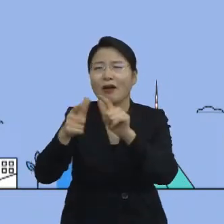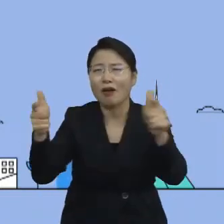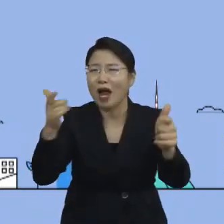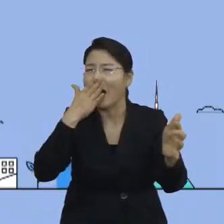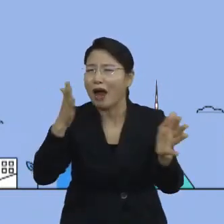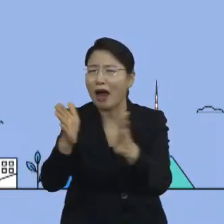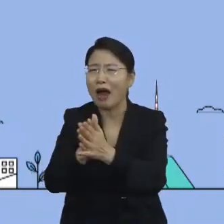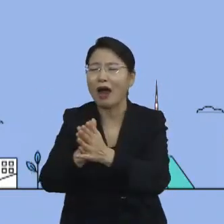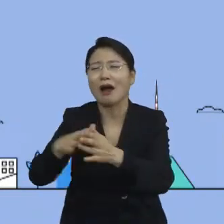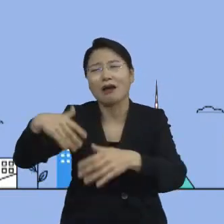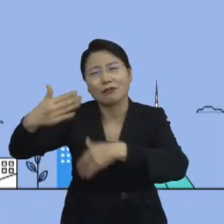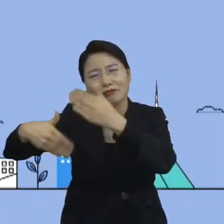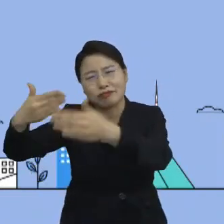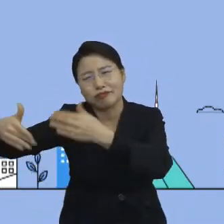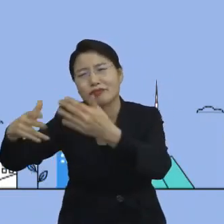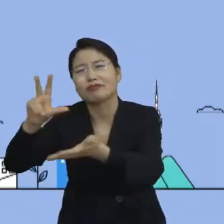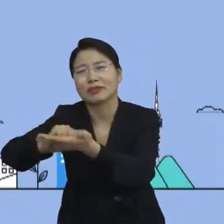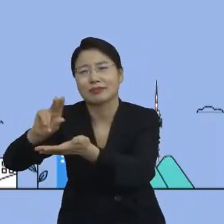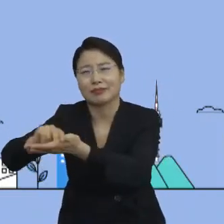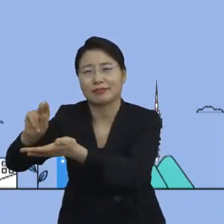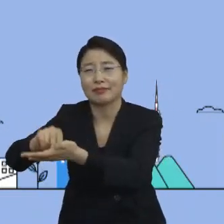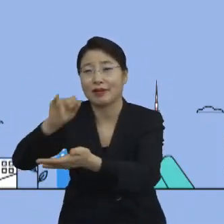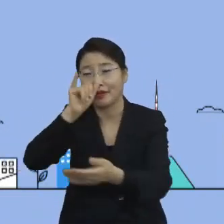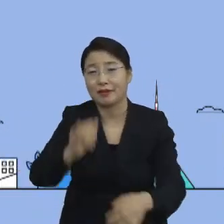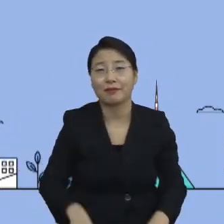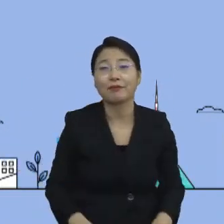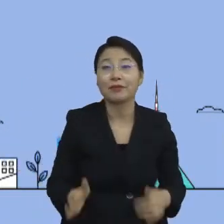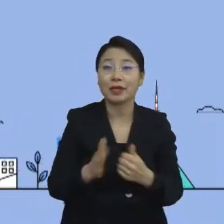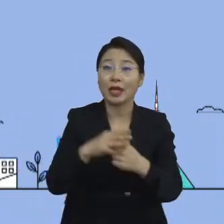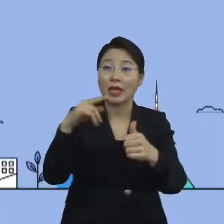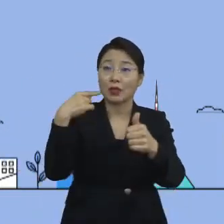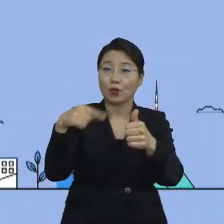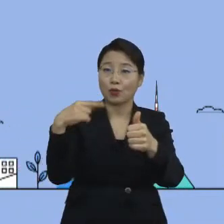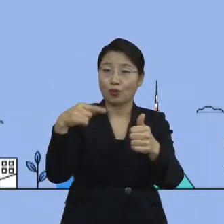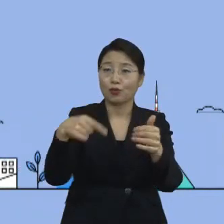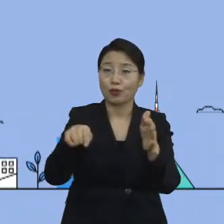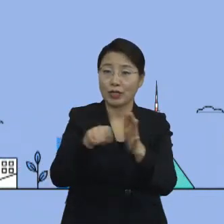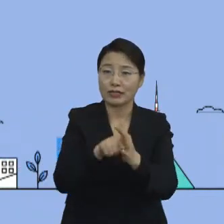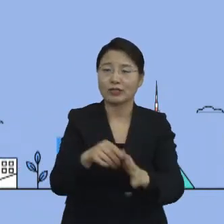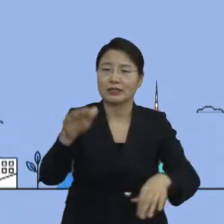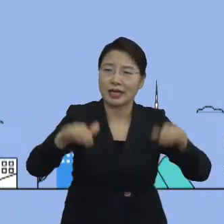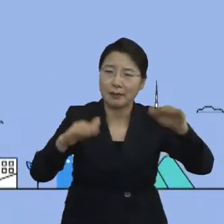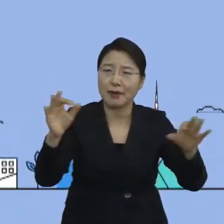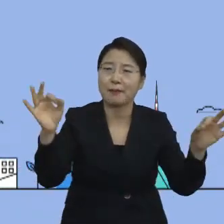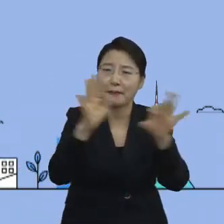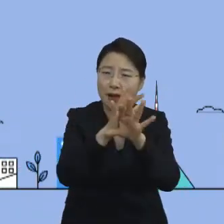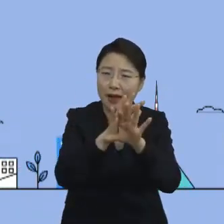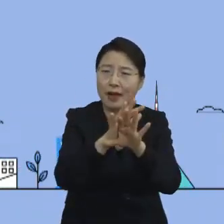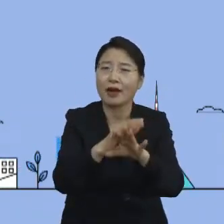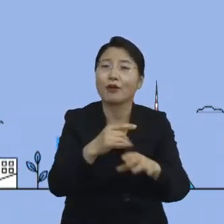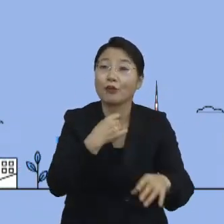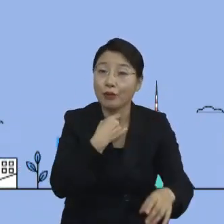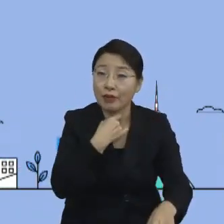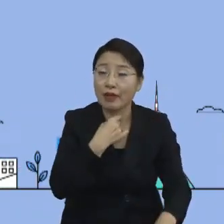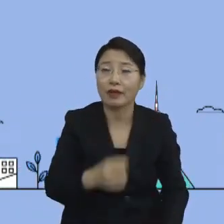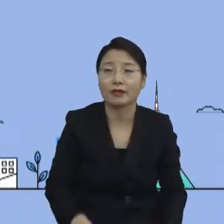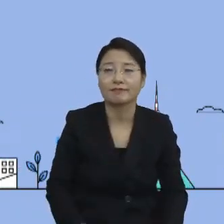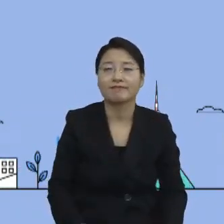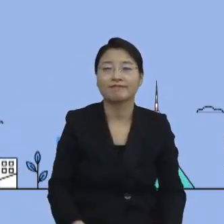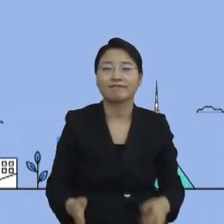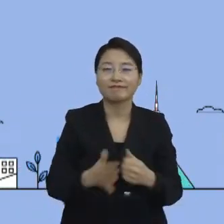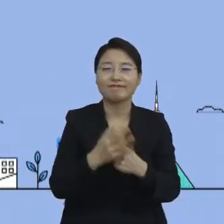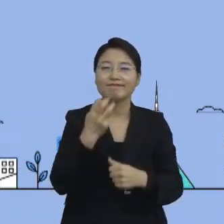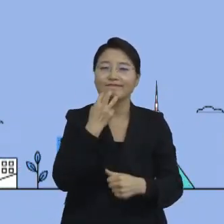이게 악순환이 된단 말이에요. 그래서 이제 교육에서의 양극화를 어디서든 끊어야 하는데, 이게 이제